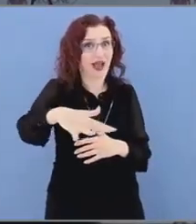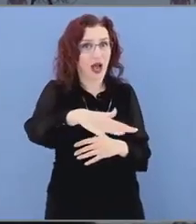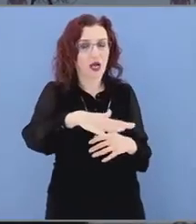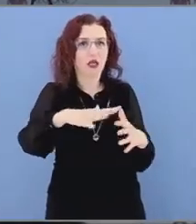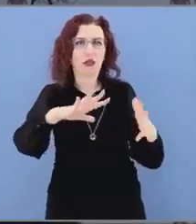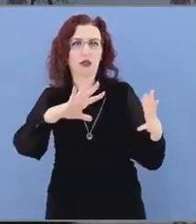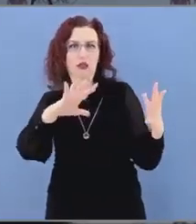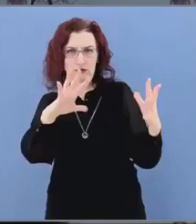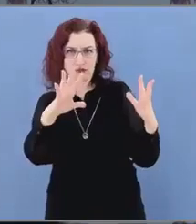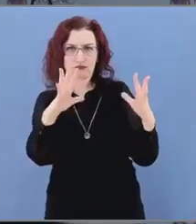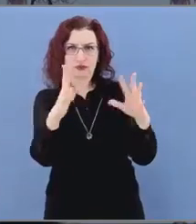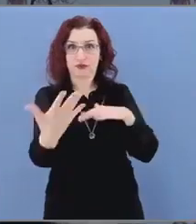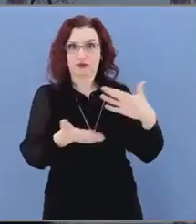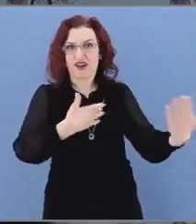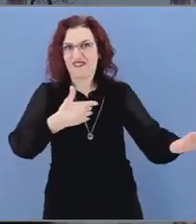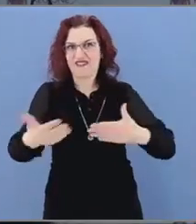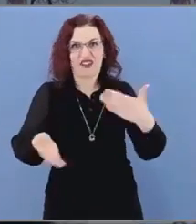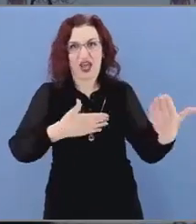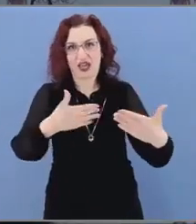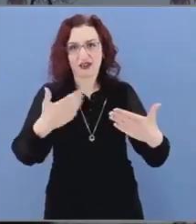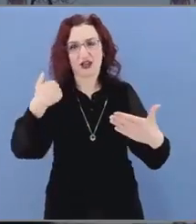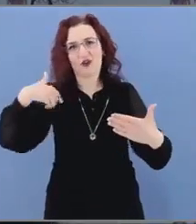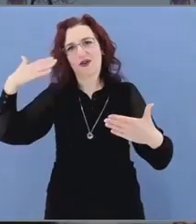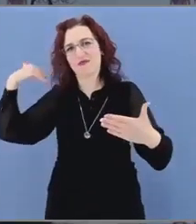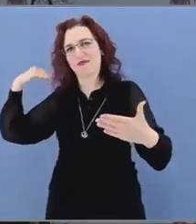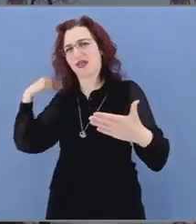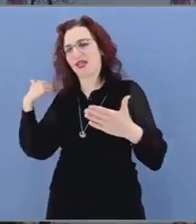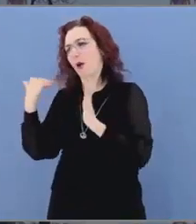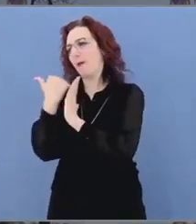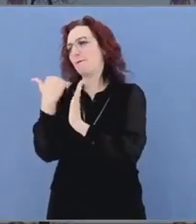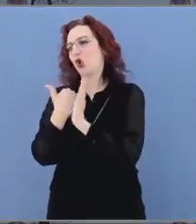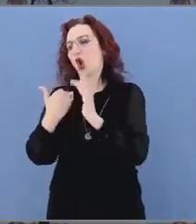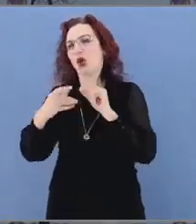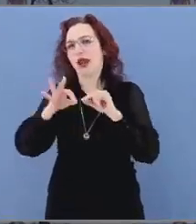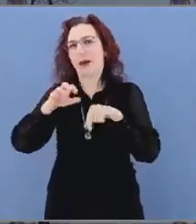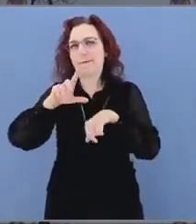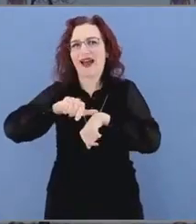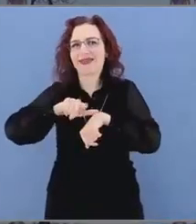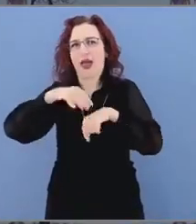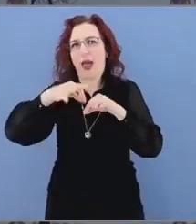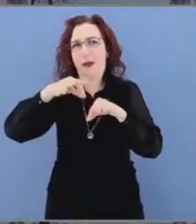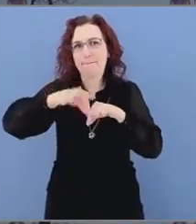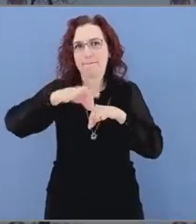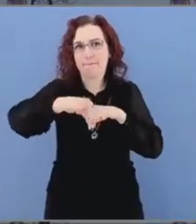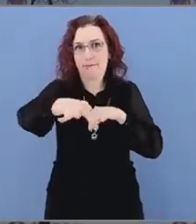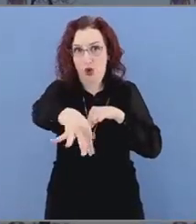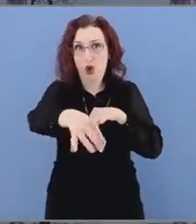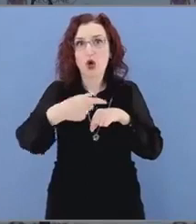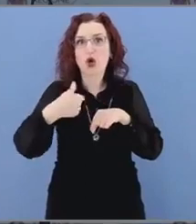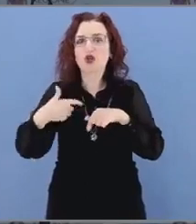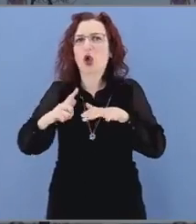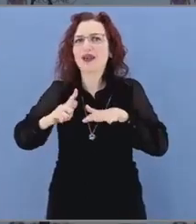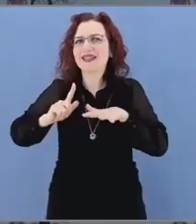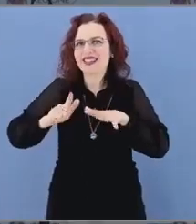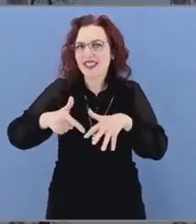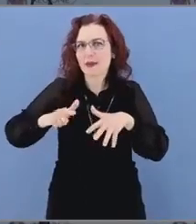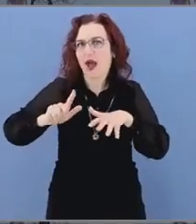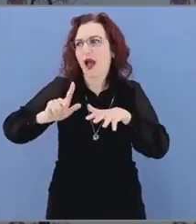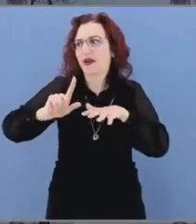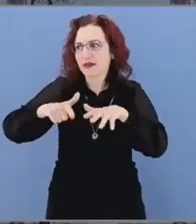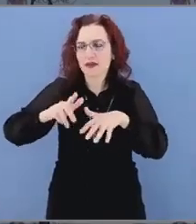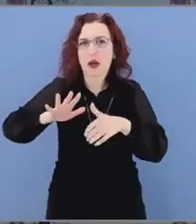in fretta di quanto noi ci siamo dati col cronoprogramma. Il cronoprogramma lo stiamo accelerando ogni settimana. Il famoso